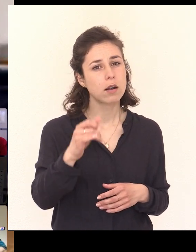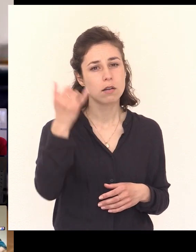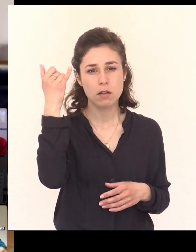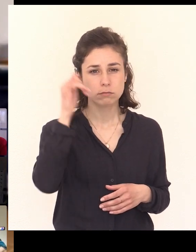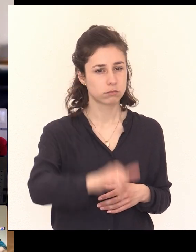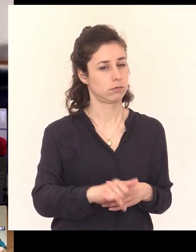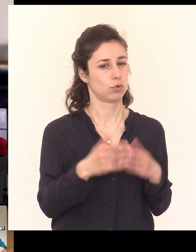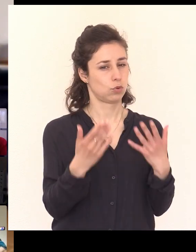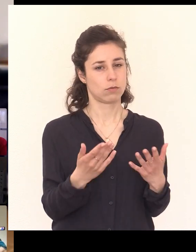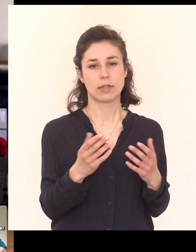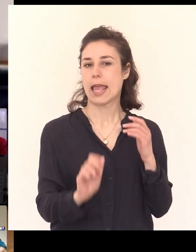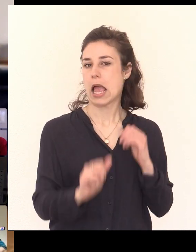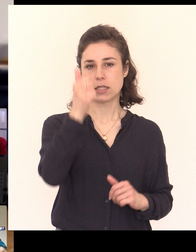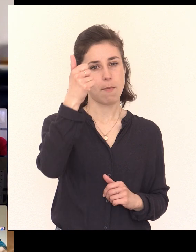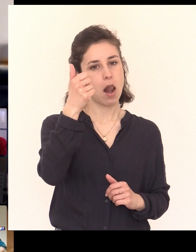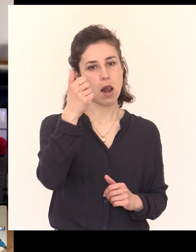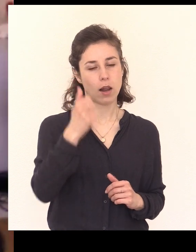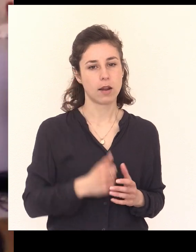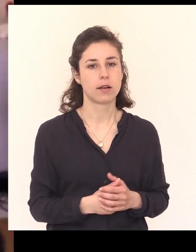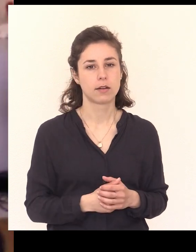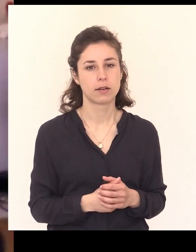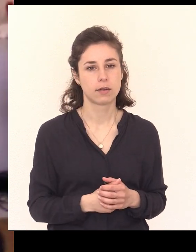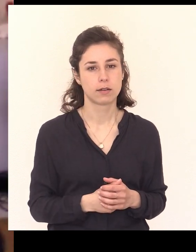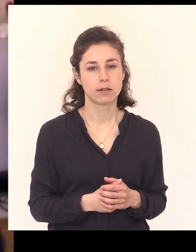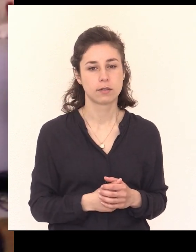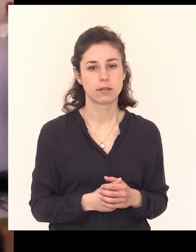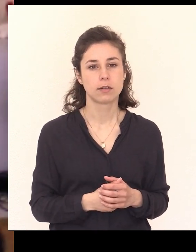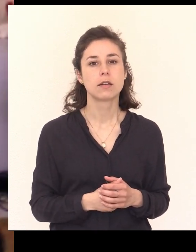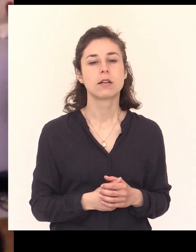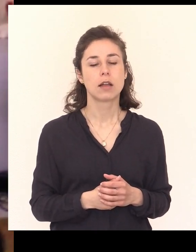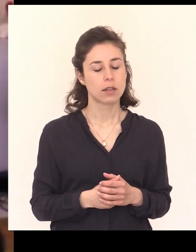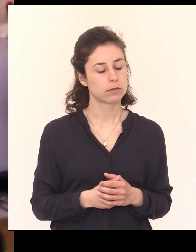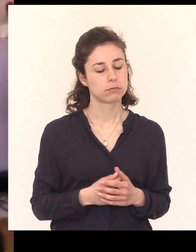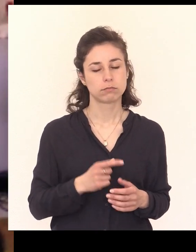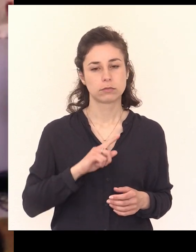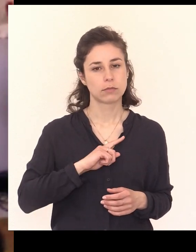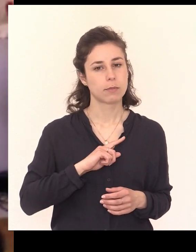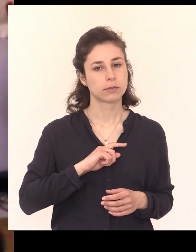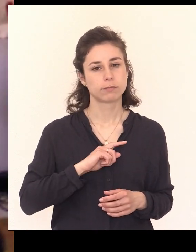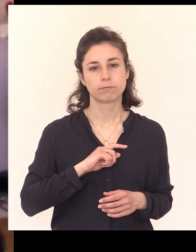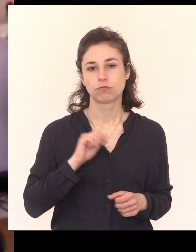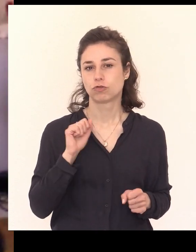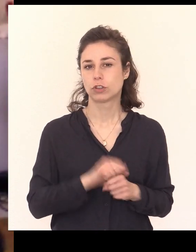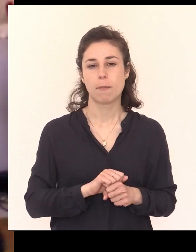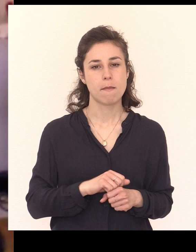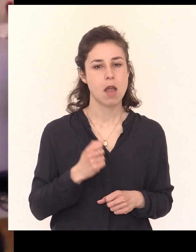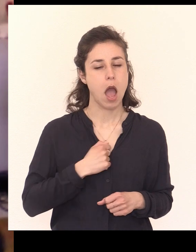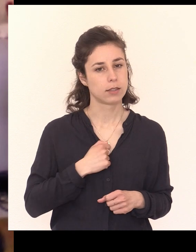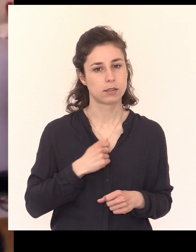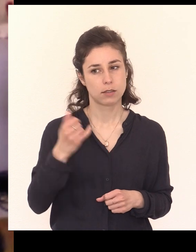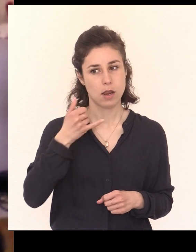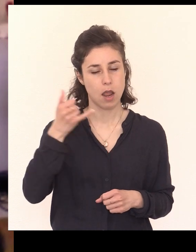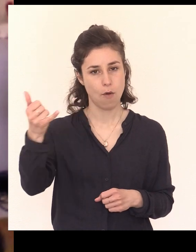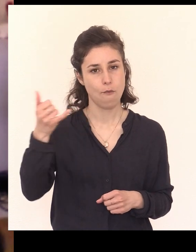auflegt zum ersten Mal. Also ich habe immer Angst beim